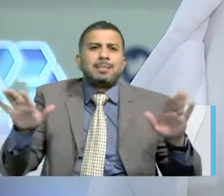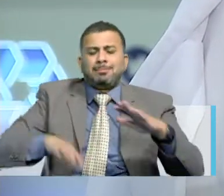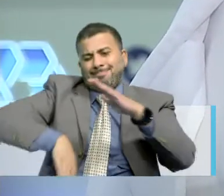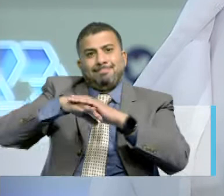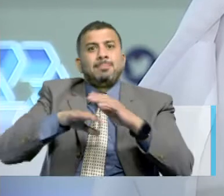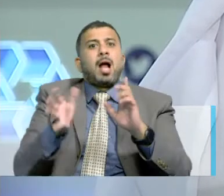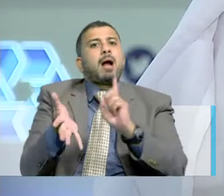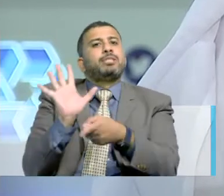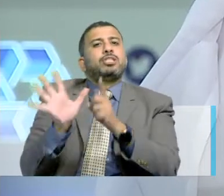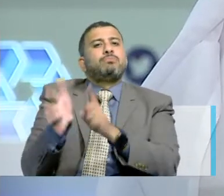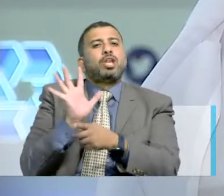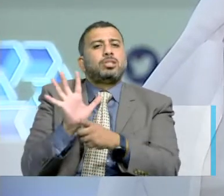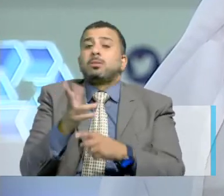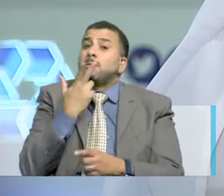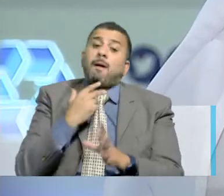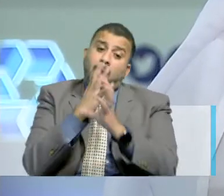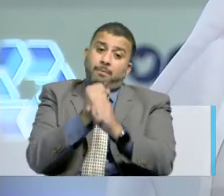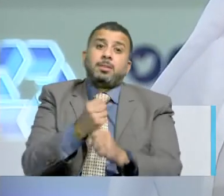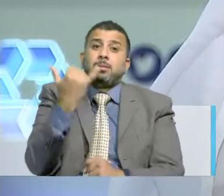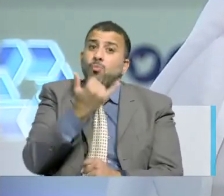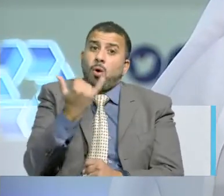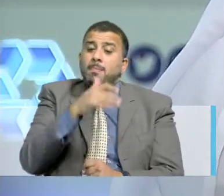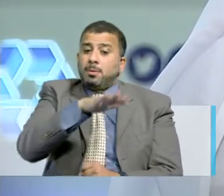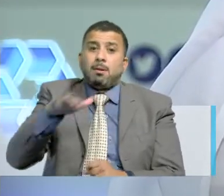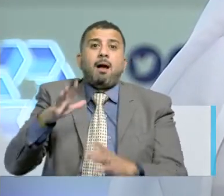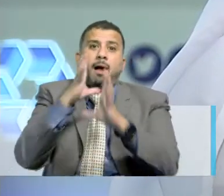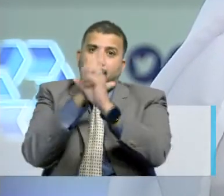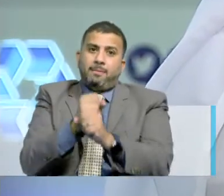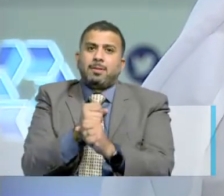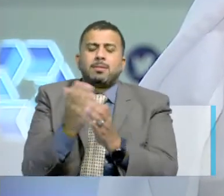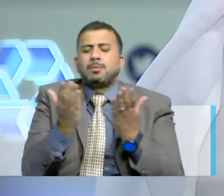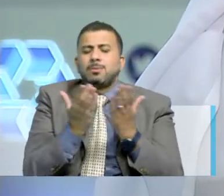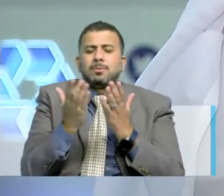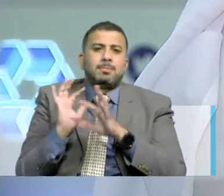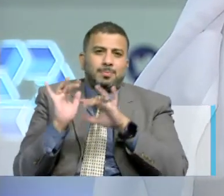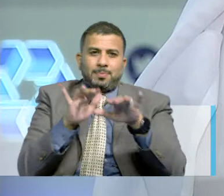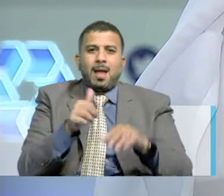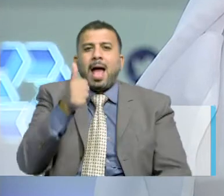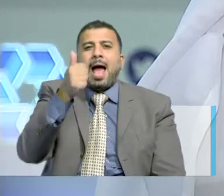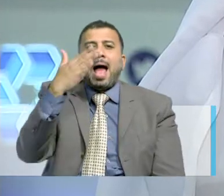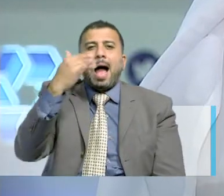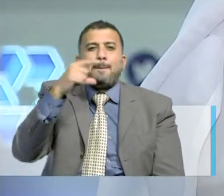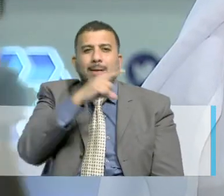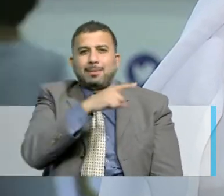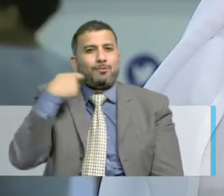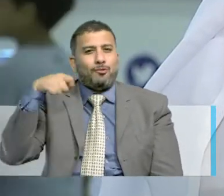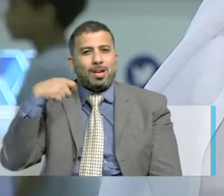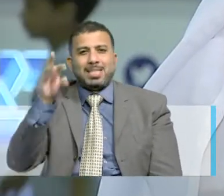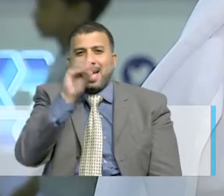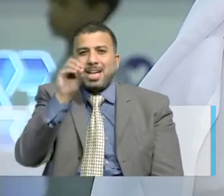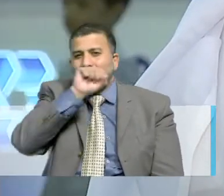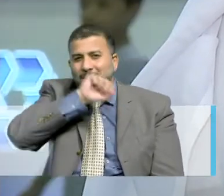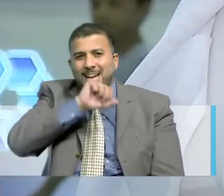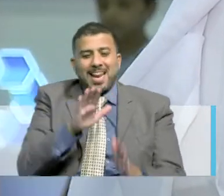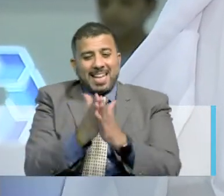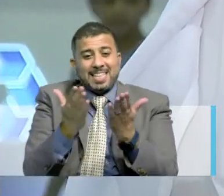وهذا كله للمحافظة على سلامة زوار مهرجان الشارقة القرائي. سعادة أحمد بركاض العامري رئيس هيئة الشارقة للكتاب،